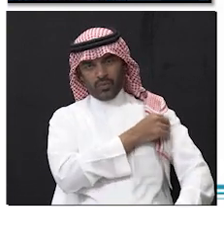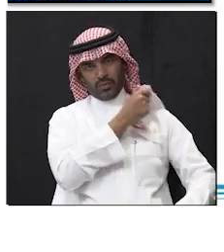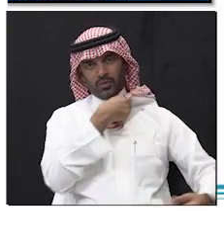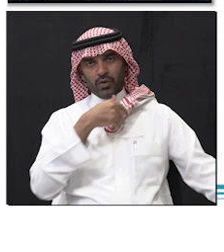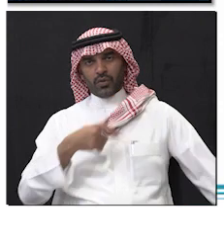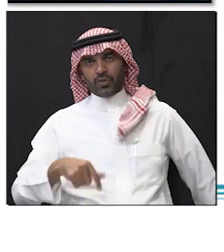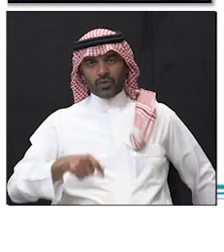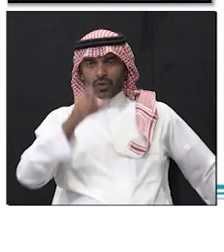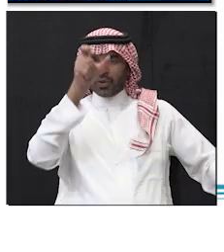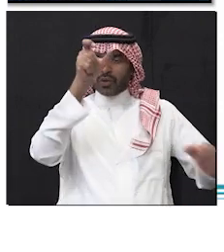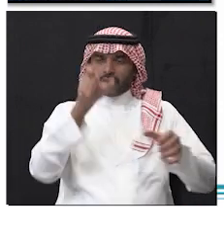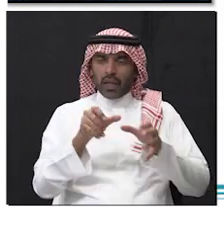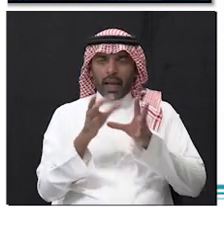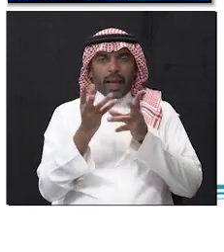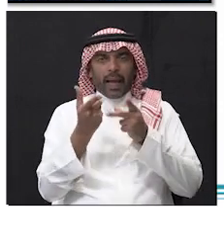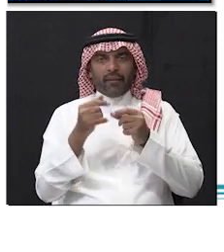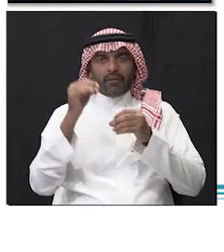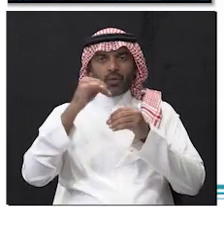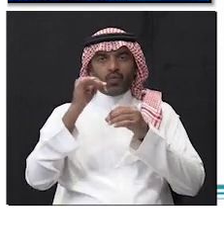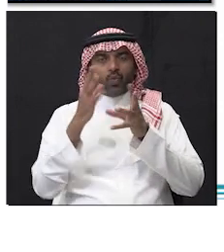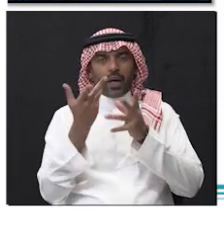فكر قليلا.